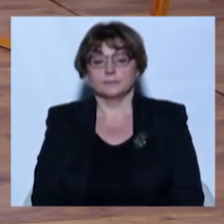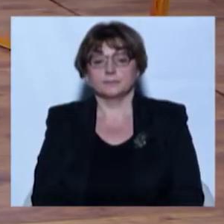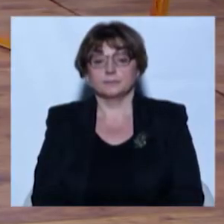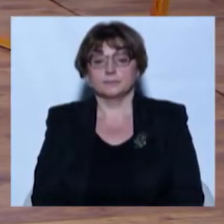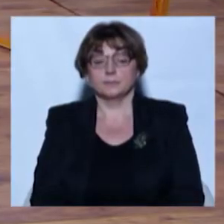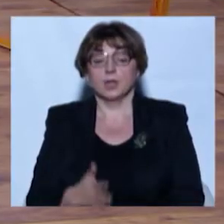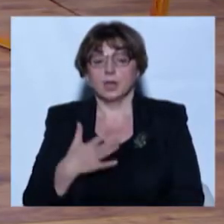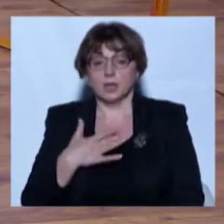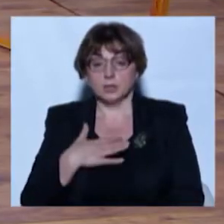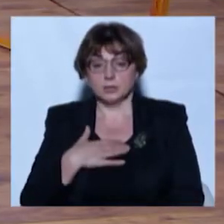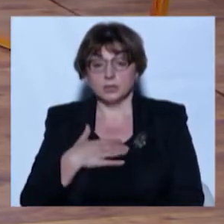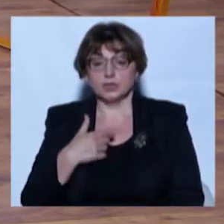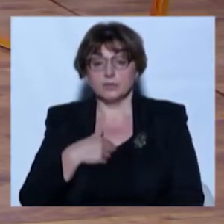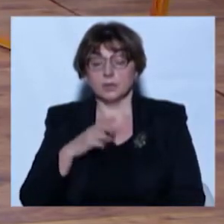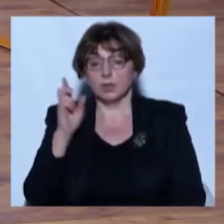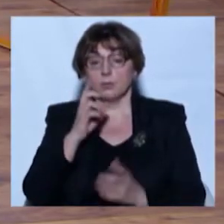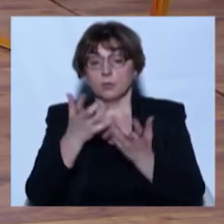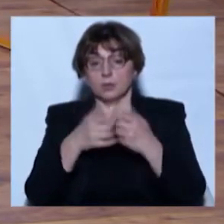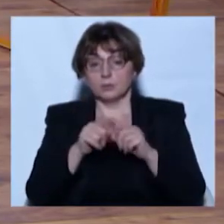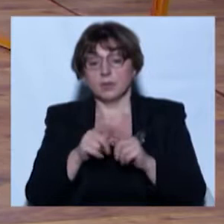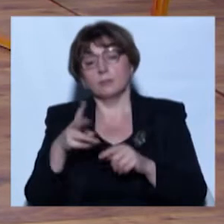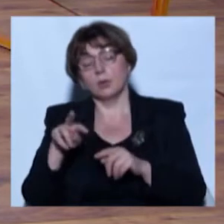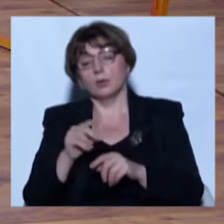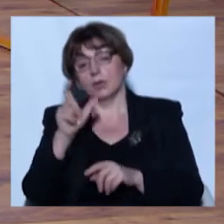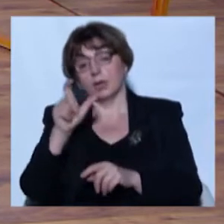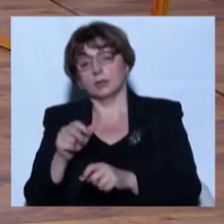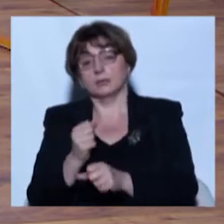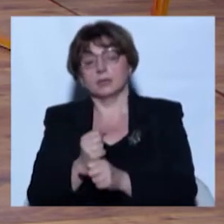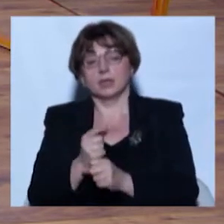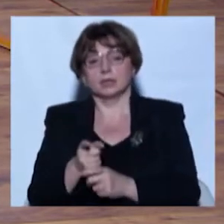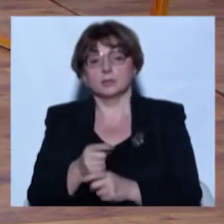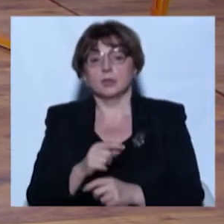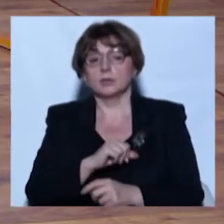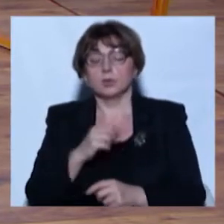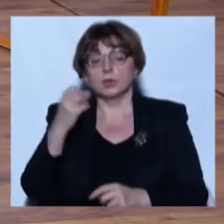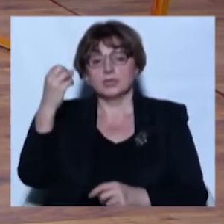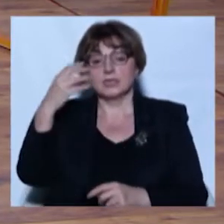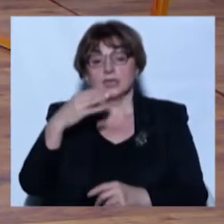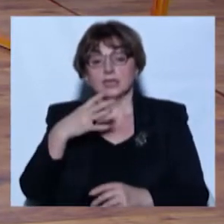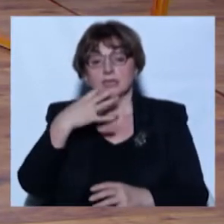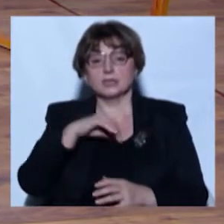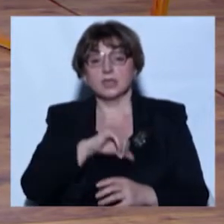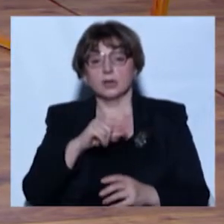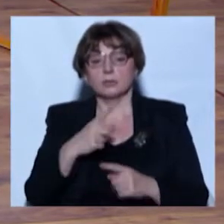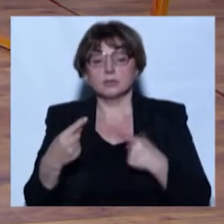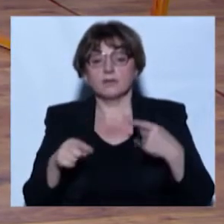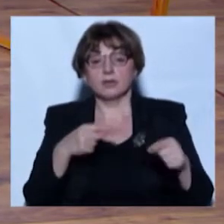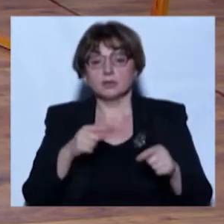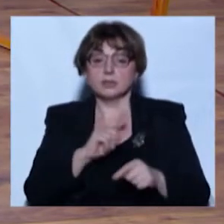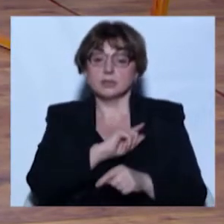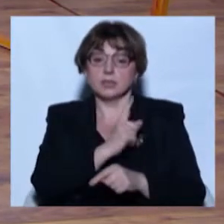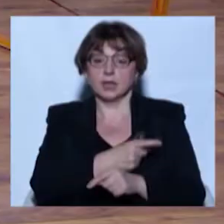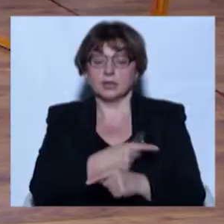ესეც ჩვენი სინათლის ბუნებრივი და ხელოვნური წყაროები. სინათლის წყაროები ერთმანეთისაგან ასევე განსხვავდებიან